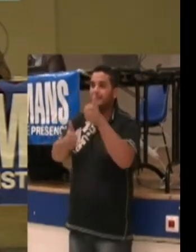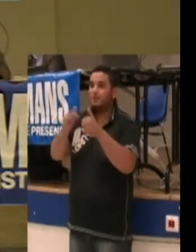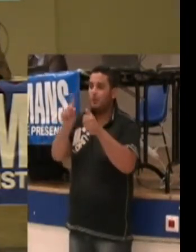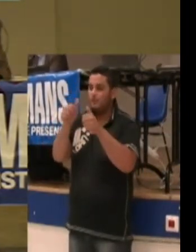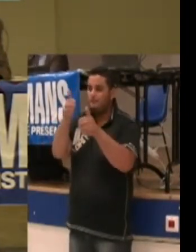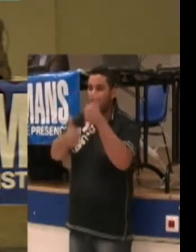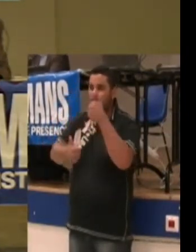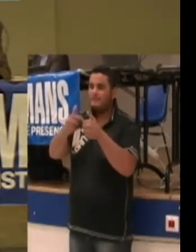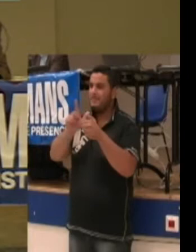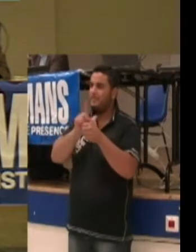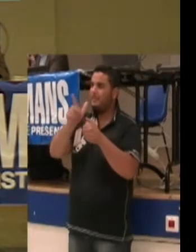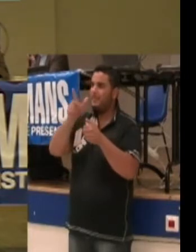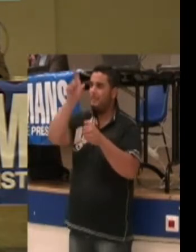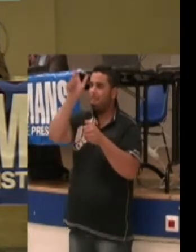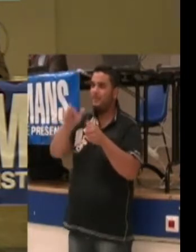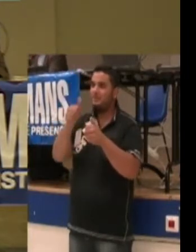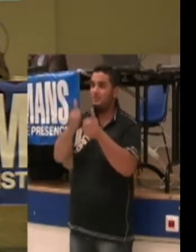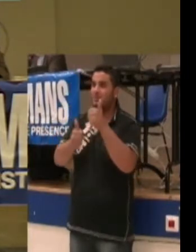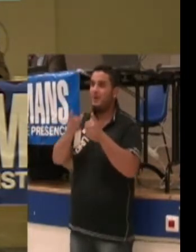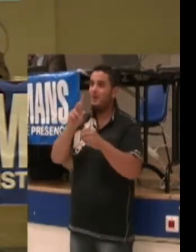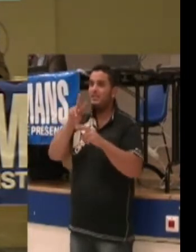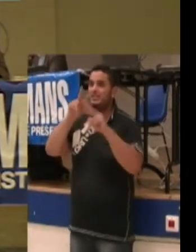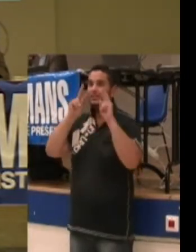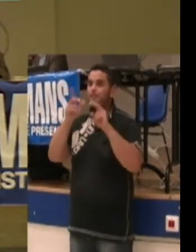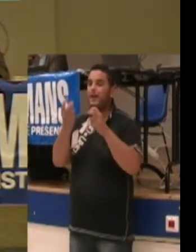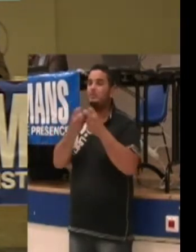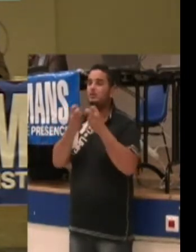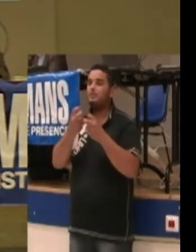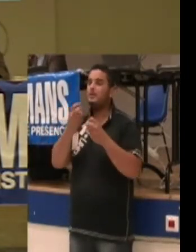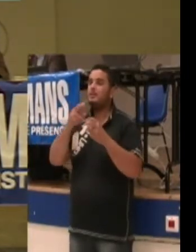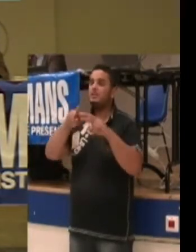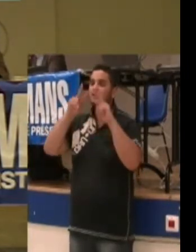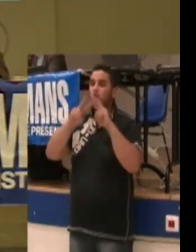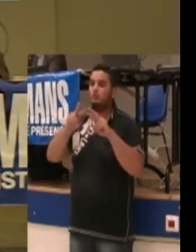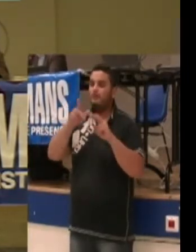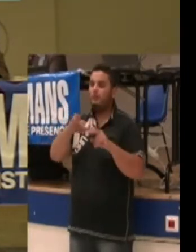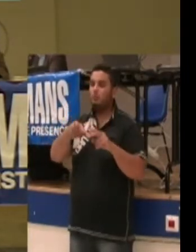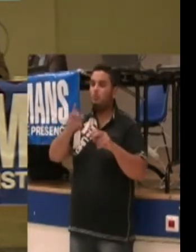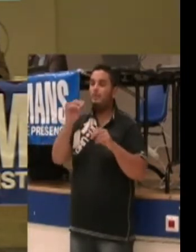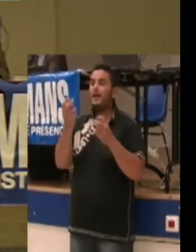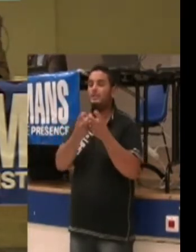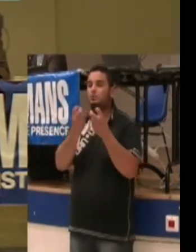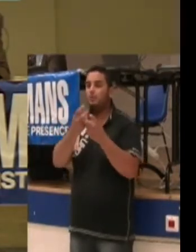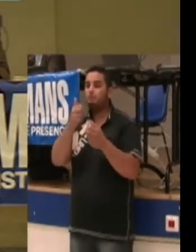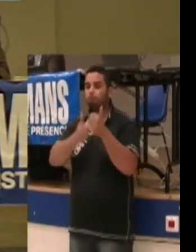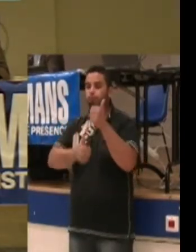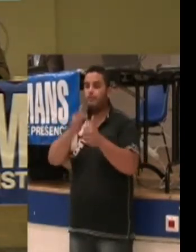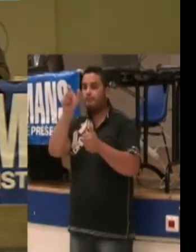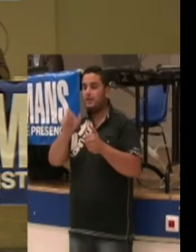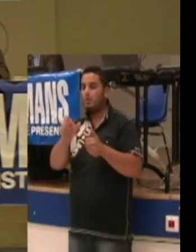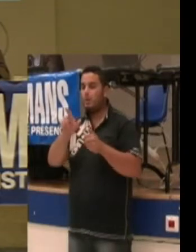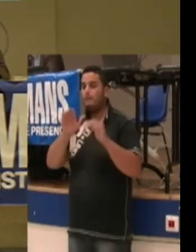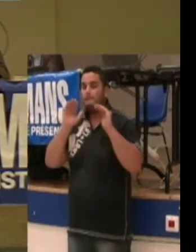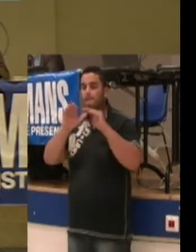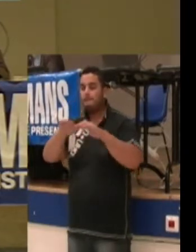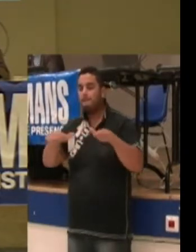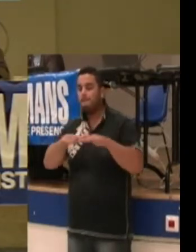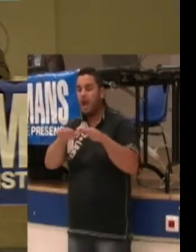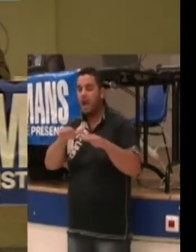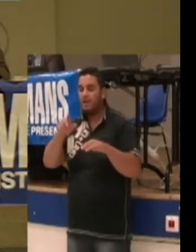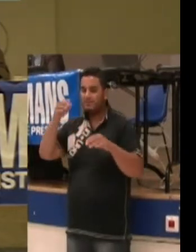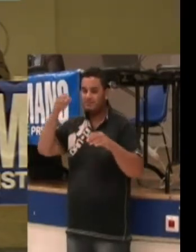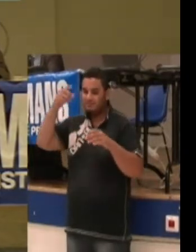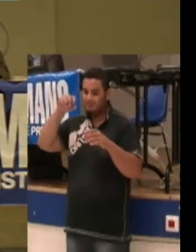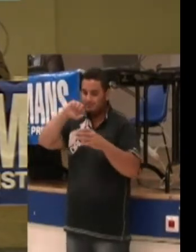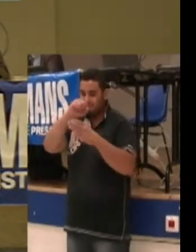ok? Nafisu, celui qui a le plus de souffle. Celui Rabi Sabiro, c'est-à-dire tu endures plus que l'autre qui est en face. Et c'est comme ça que